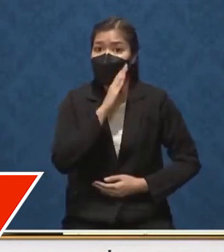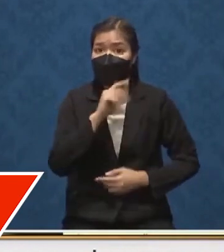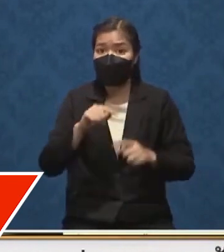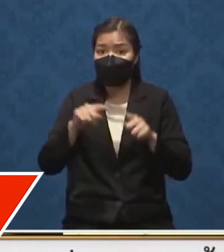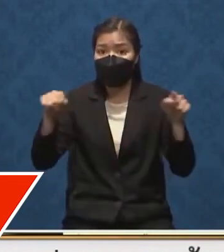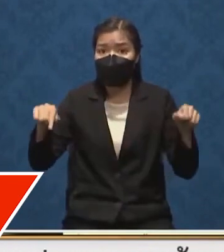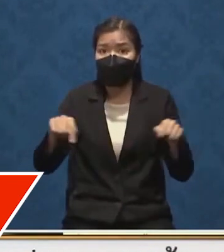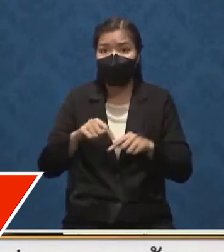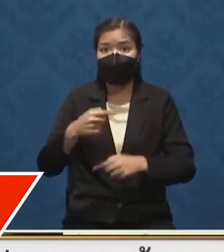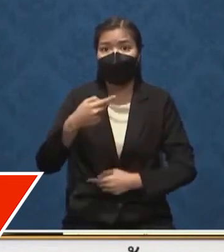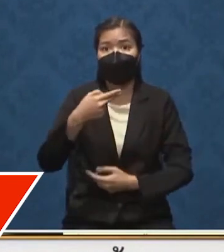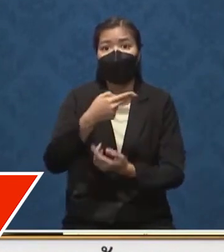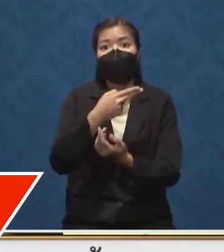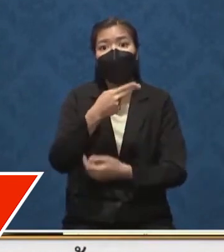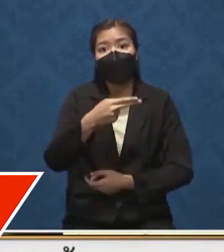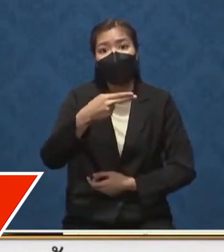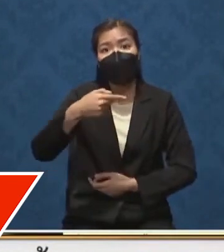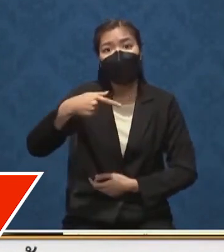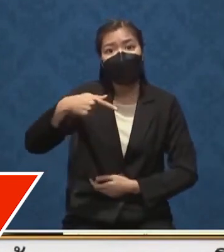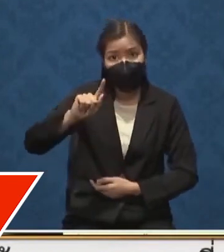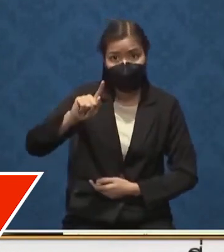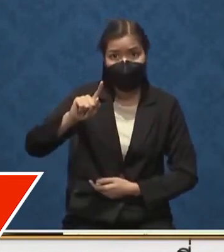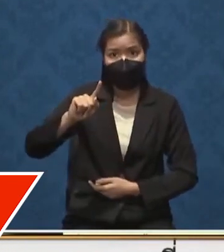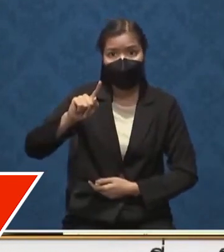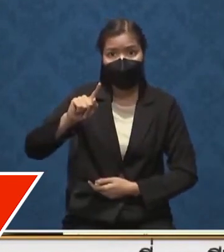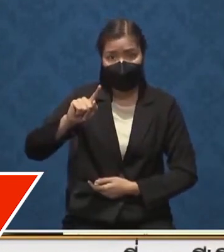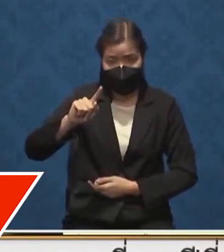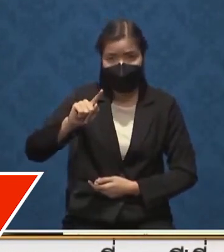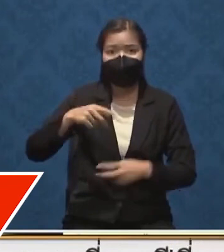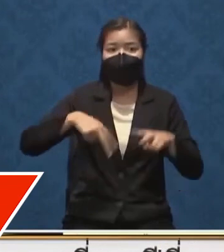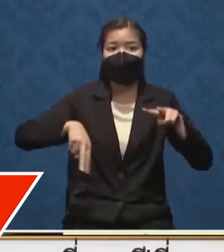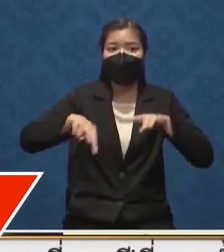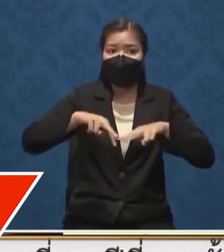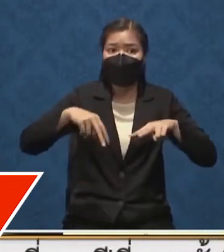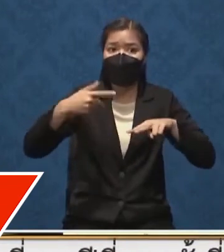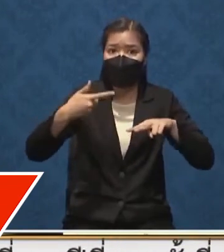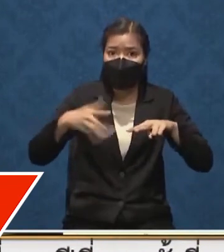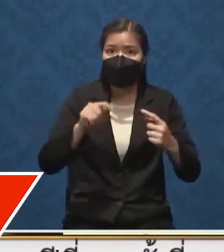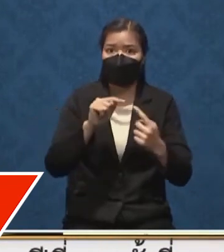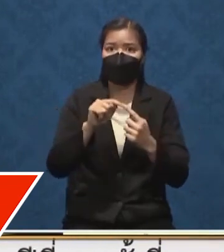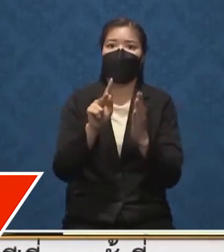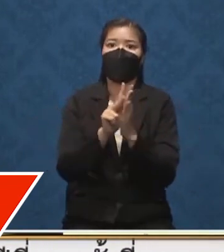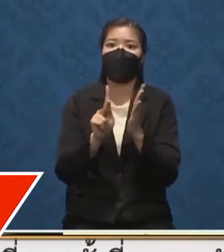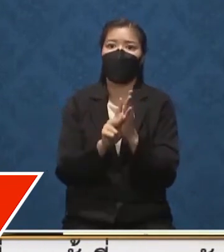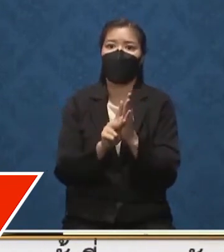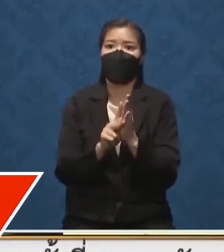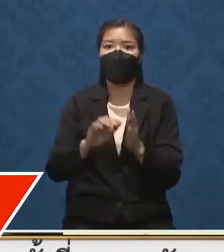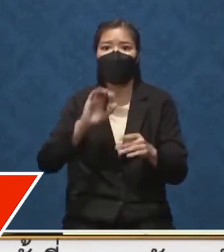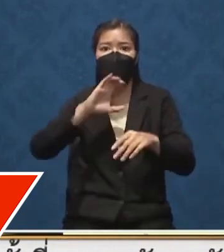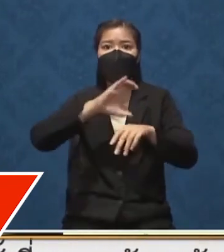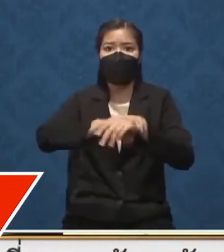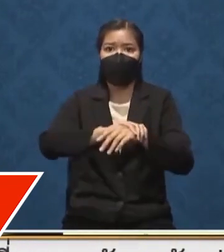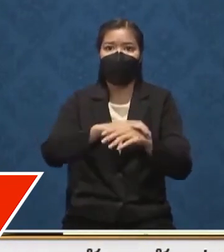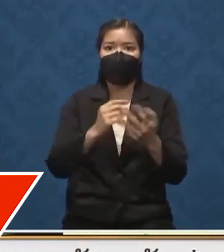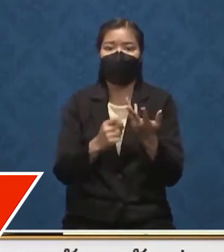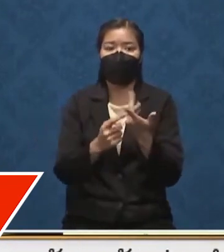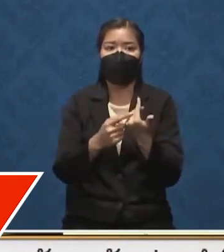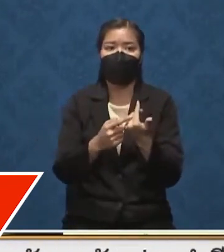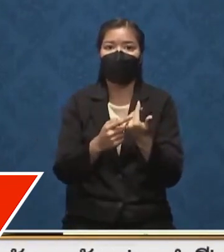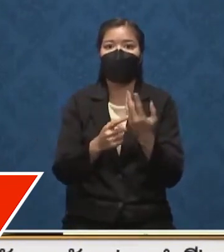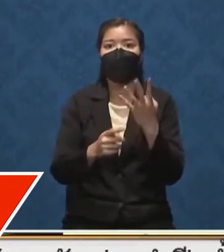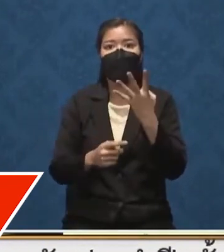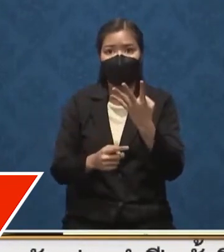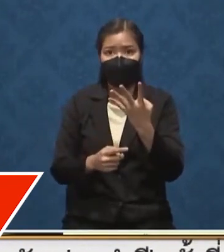อุทยานในการตรวจสอบความถูกถต้องแล้วดำเนินคดีไปแล้ว 404รายจนกระทั่งศาลพิพากษาว่าเอา